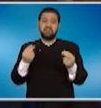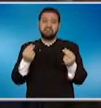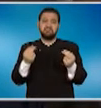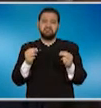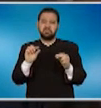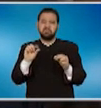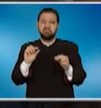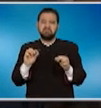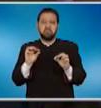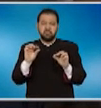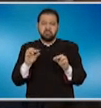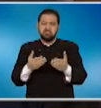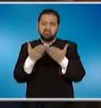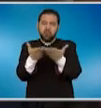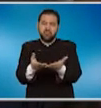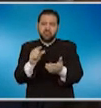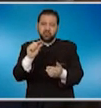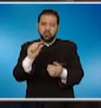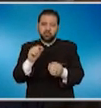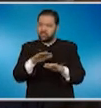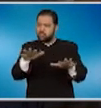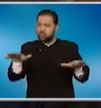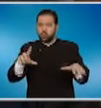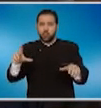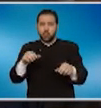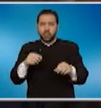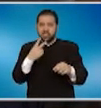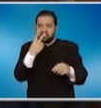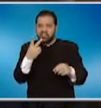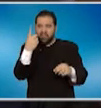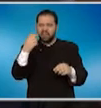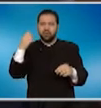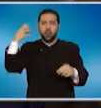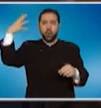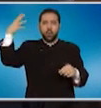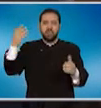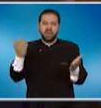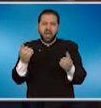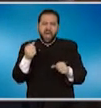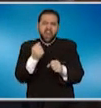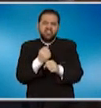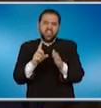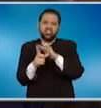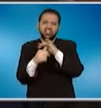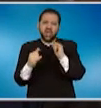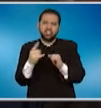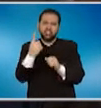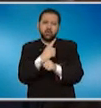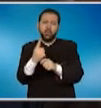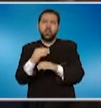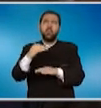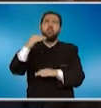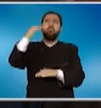oferi foarte puțin și în jurul lui să se creeze o aură care mitologizează rapid